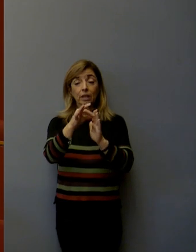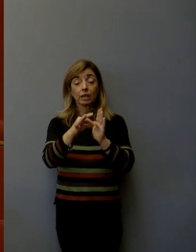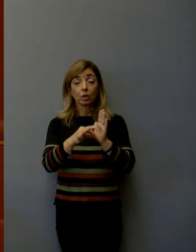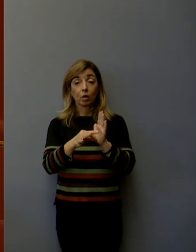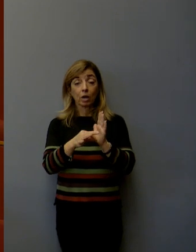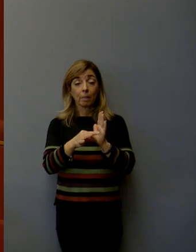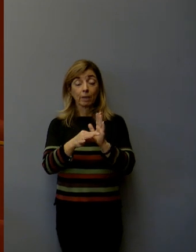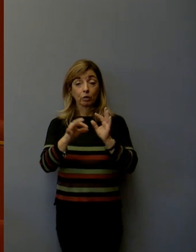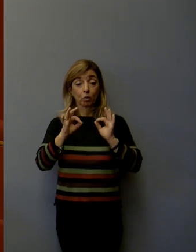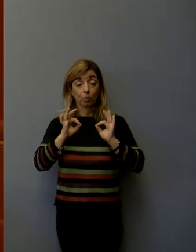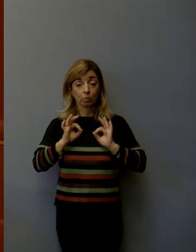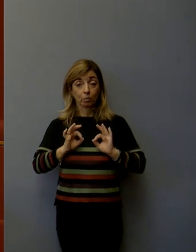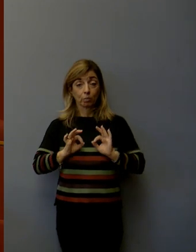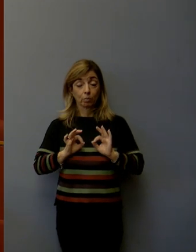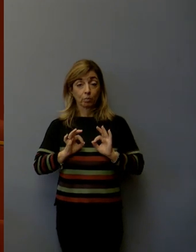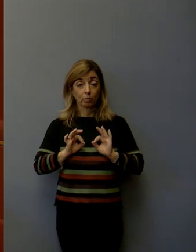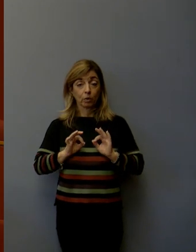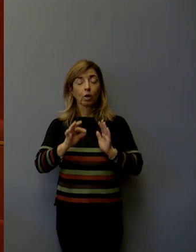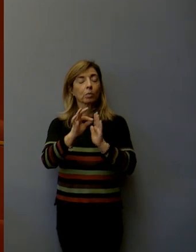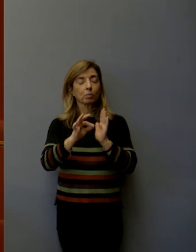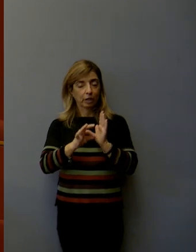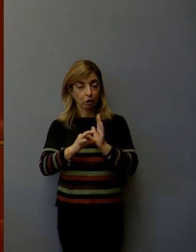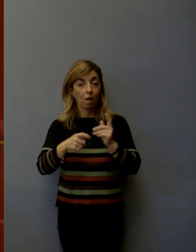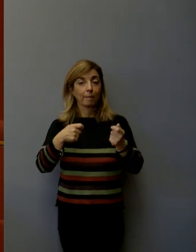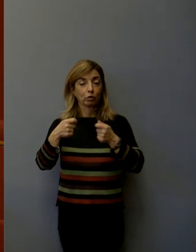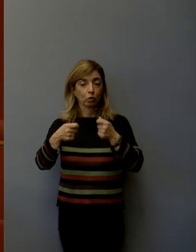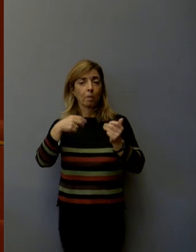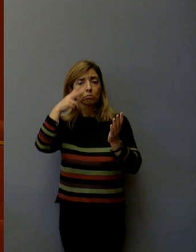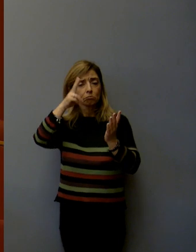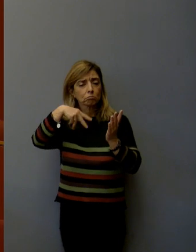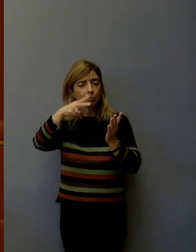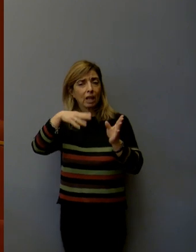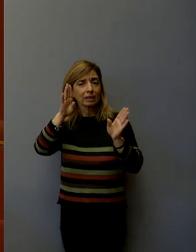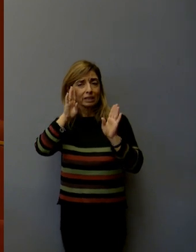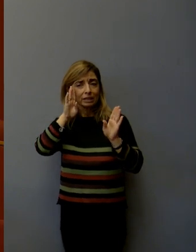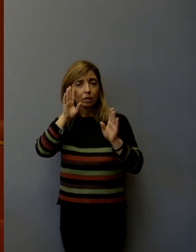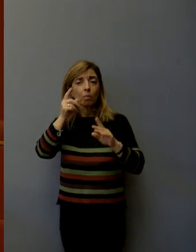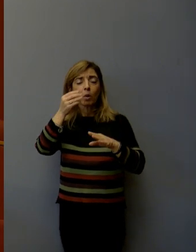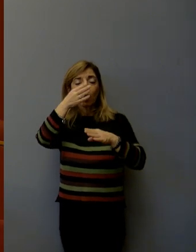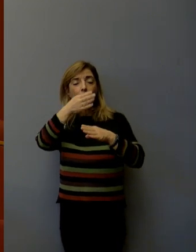di polizia cioè il regolamento del commercio e per la parte relativa alla polizia amministrativa e